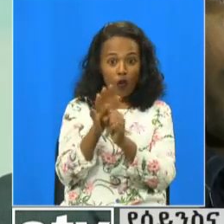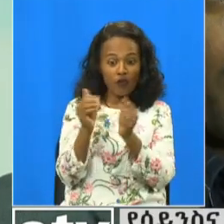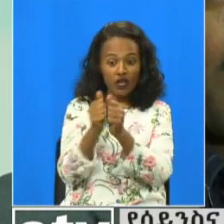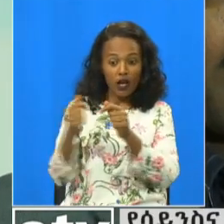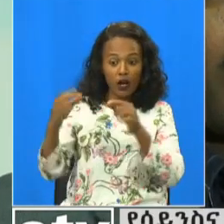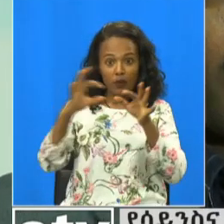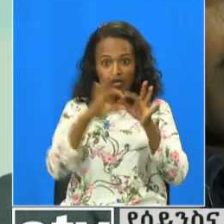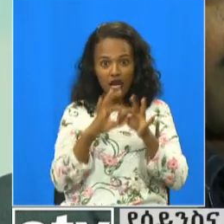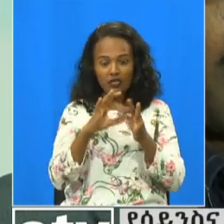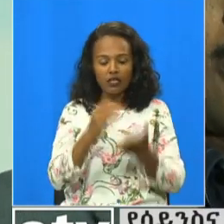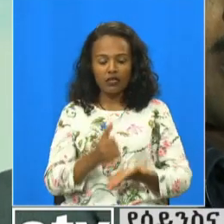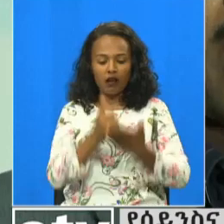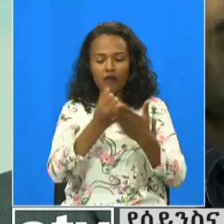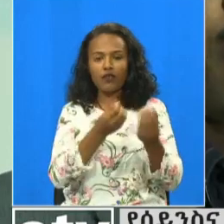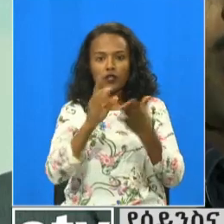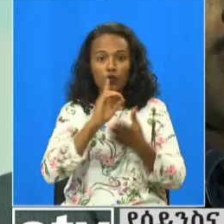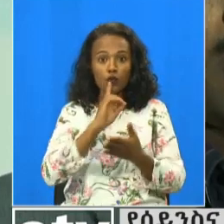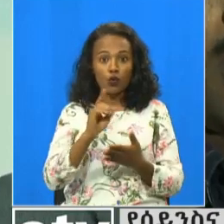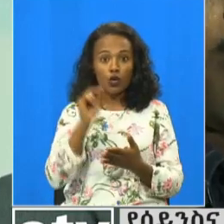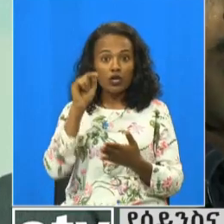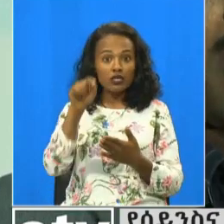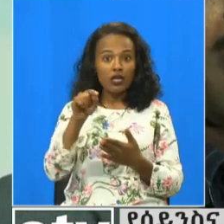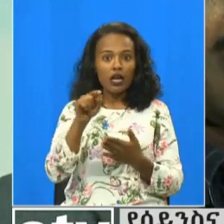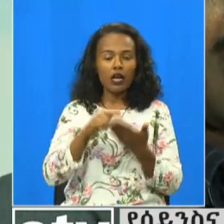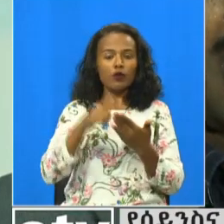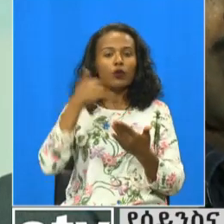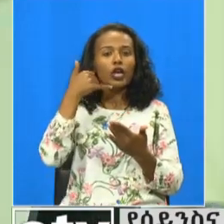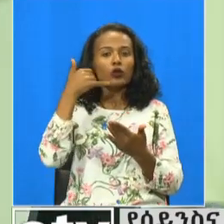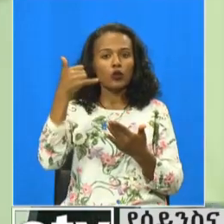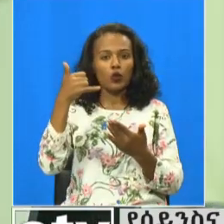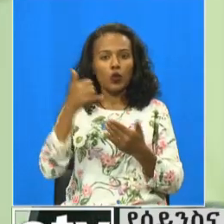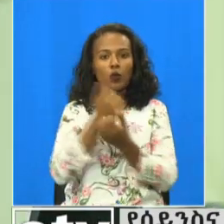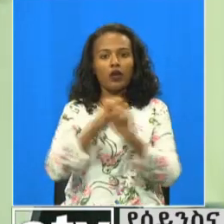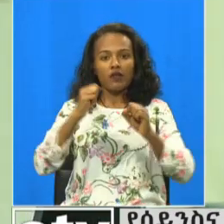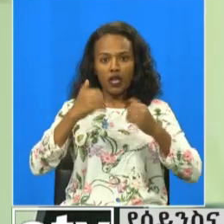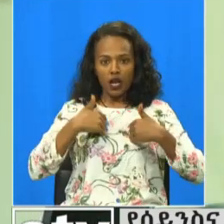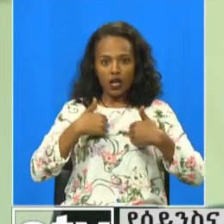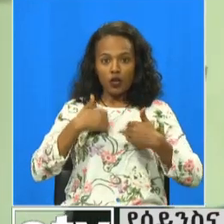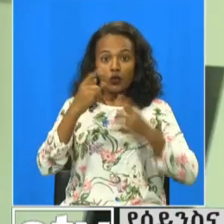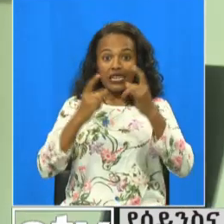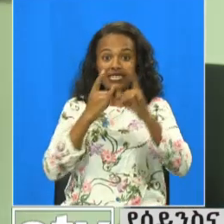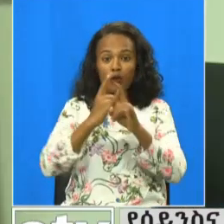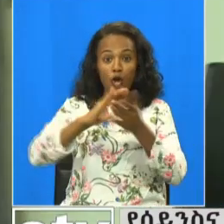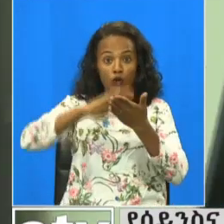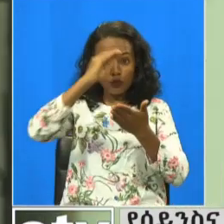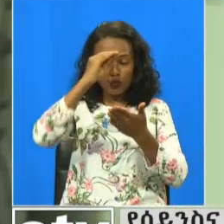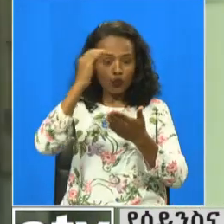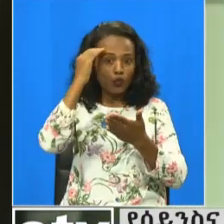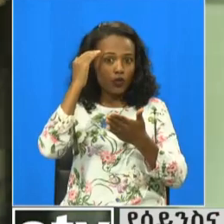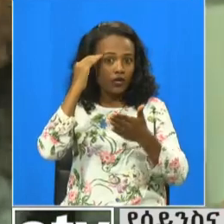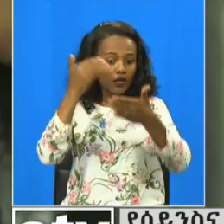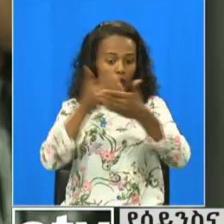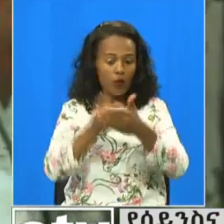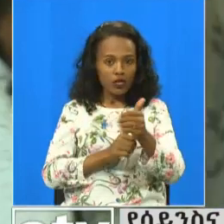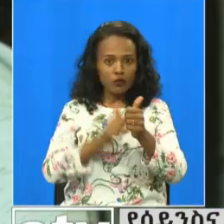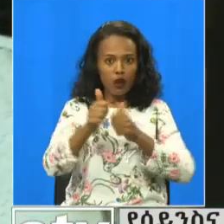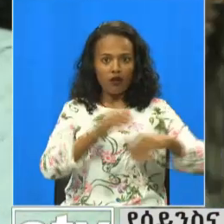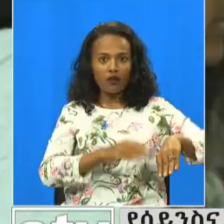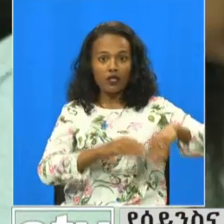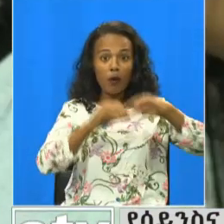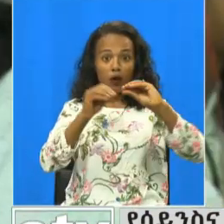ጋር ሰፖርት እየሰጡ ነው ኤኒቲንግ ያንን ነው አሁን ከኢትዮ ቴሌኮም ጋር እየፈታን ያለ ነው የዲጂታል ትምህርት ስርዓቱ እውቀትን ከማድረስ ባለፈ